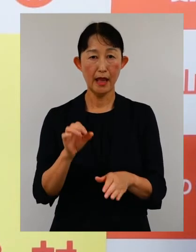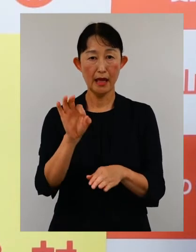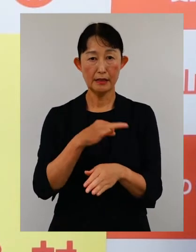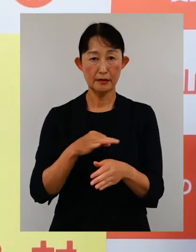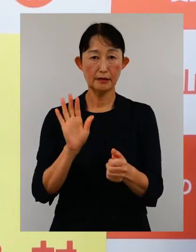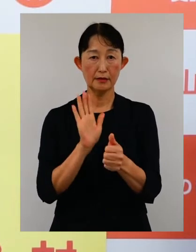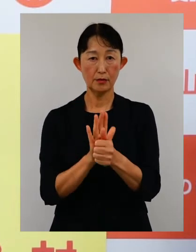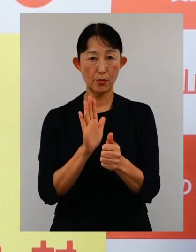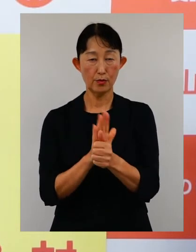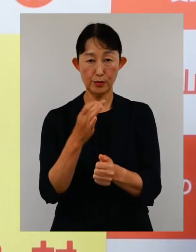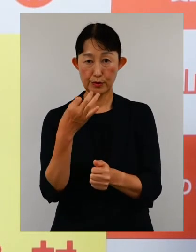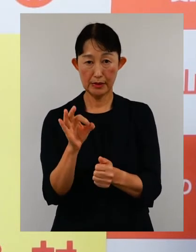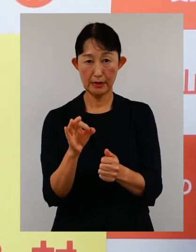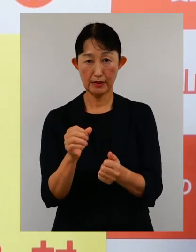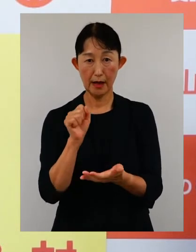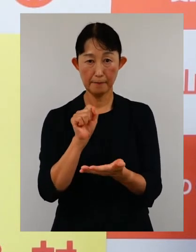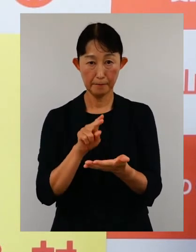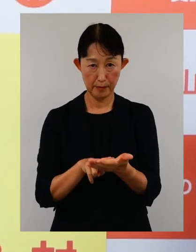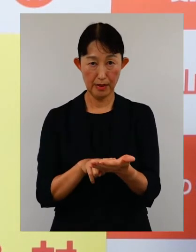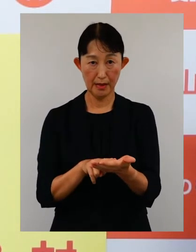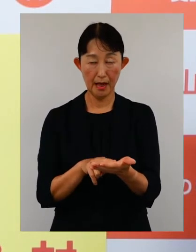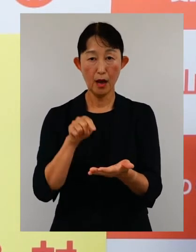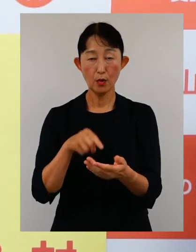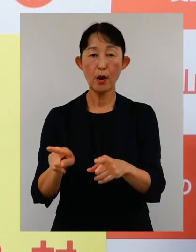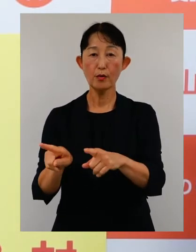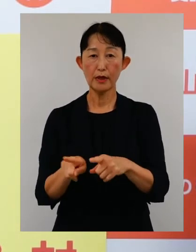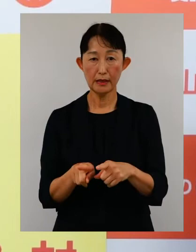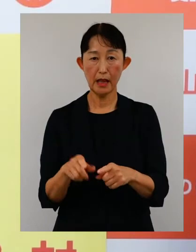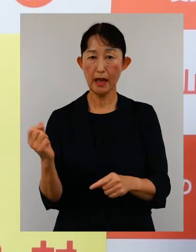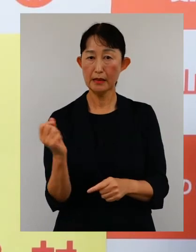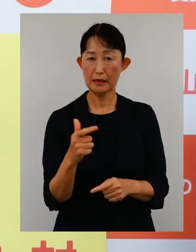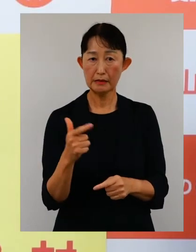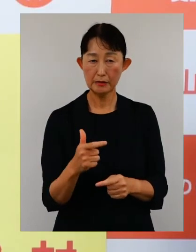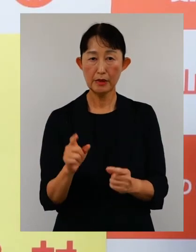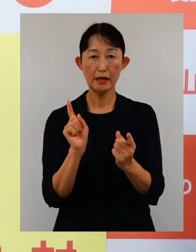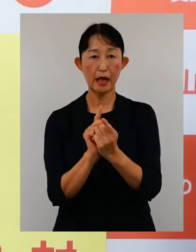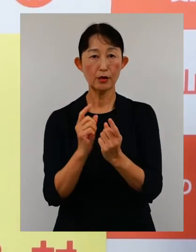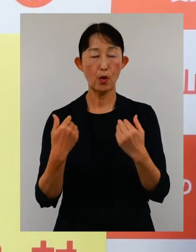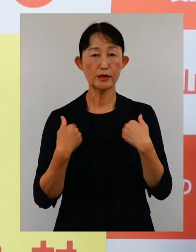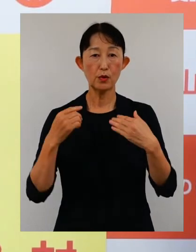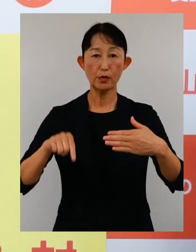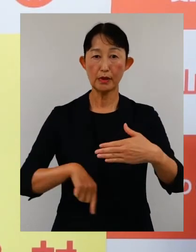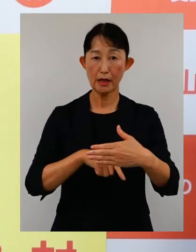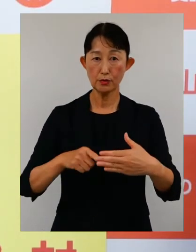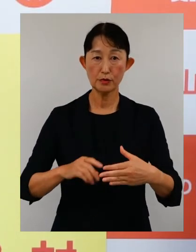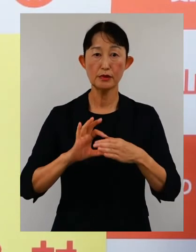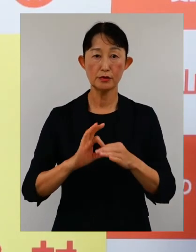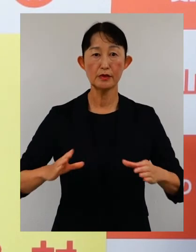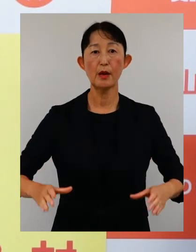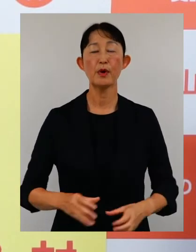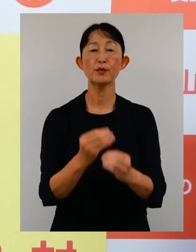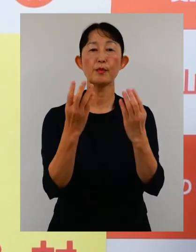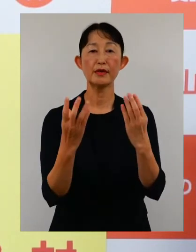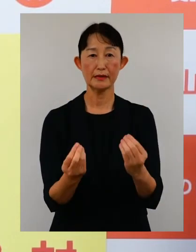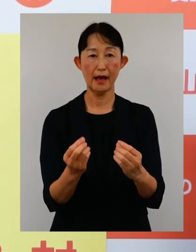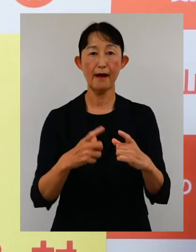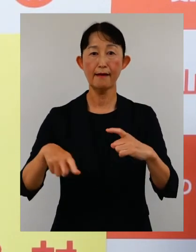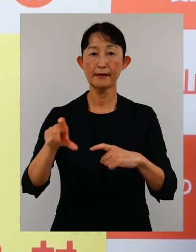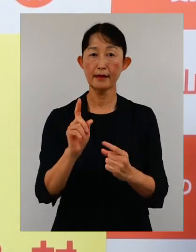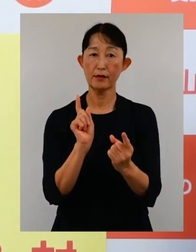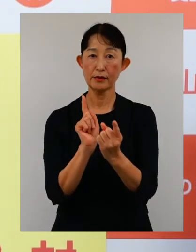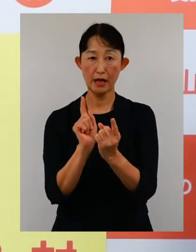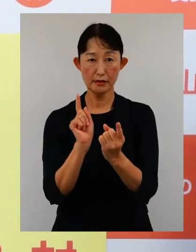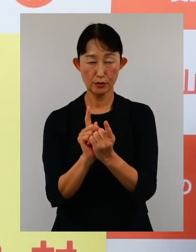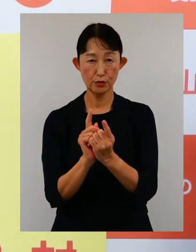定されたことなどを受け、現時点で早急な対応が必要なものについて取りまとめたものであり、さらなる